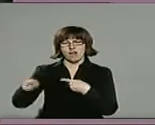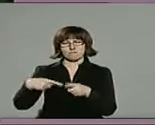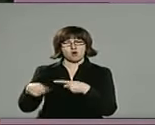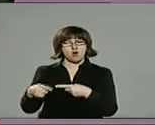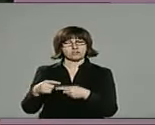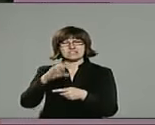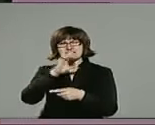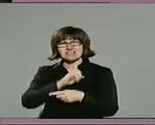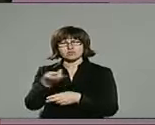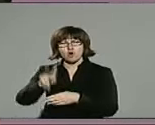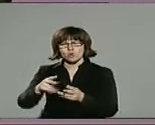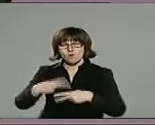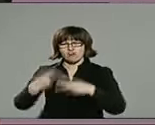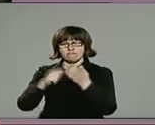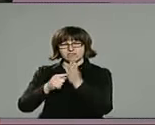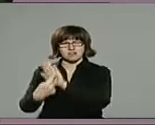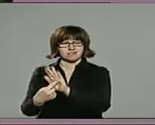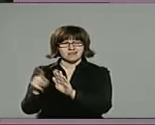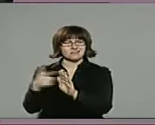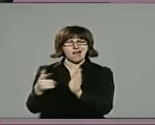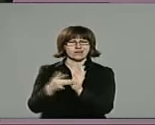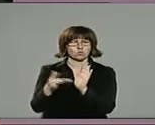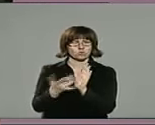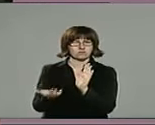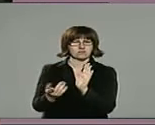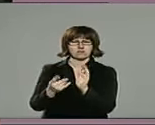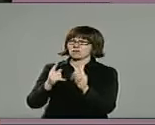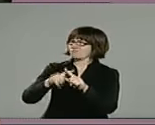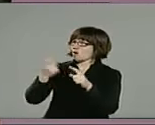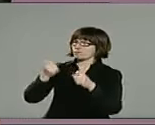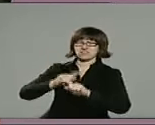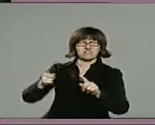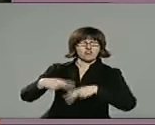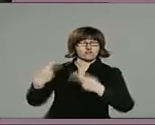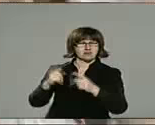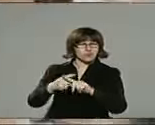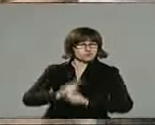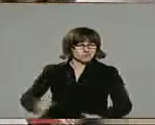nicht auf Cent und Euro zu veröffentlichen. Es gibt keinen Grund.